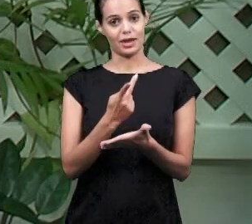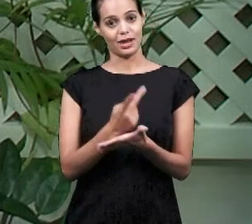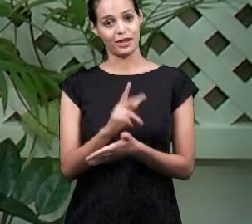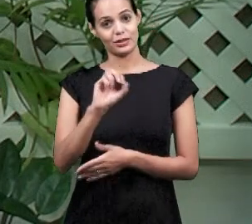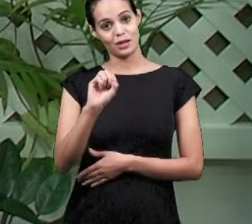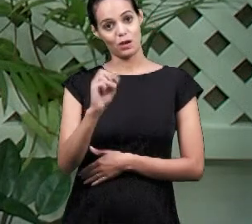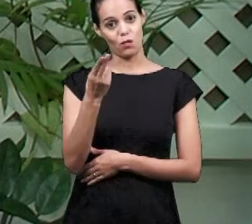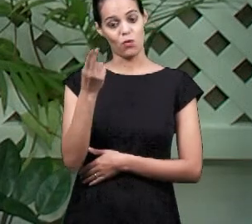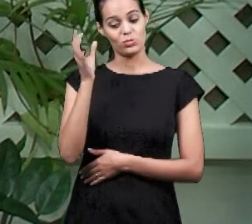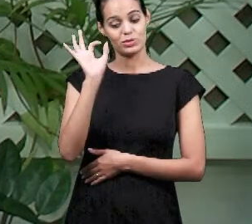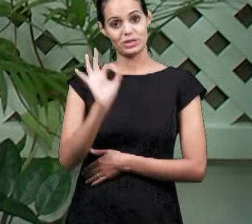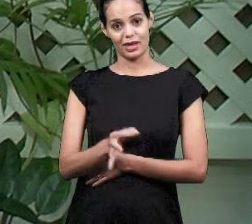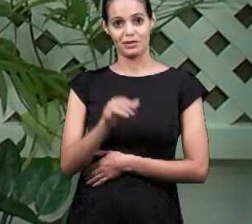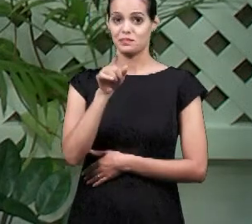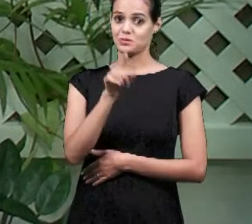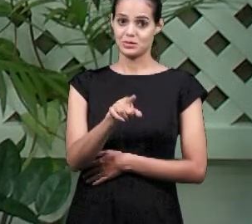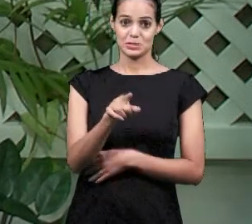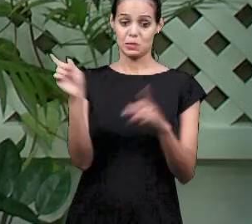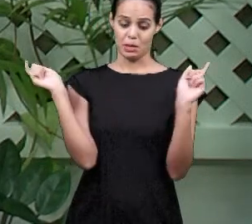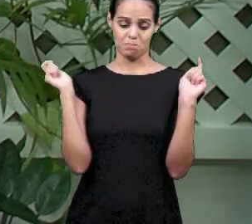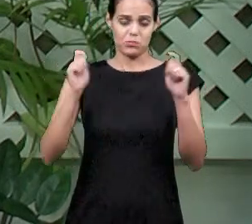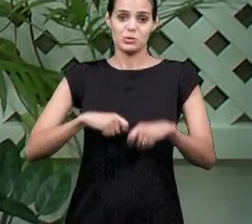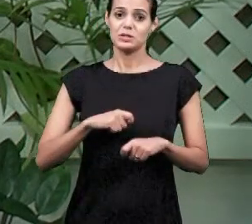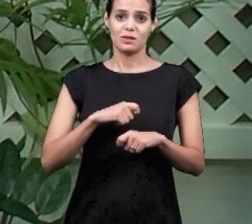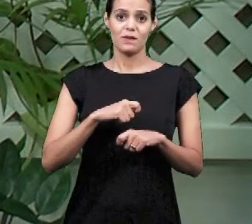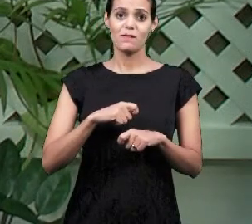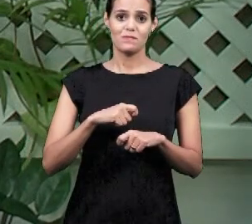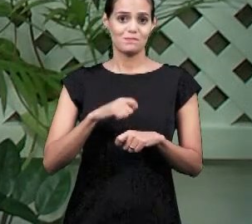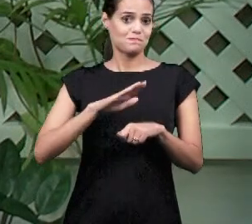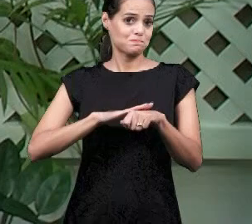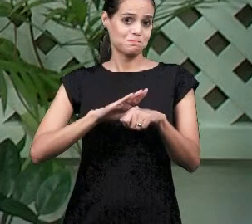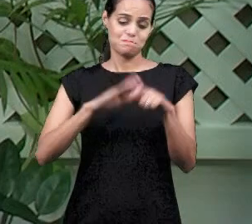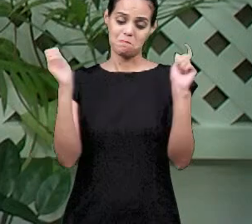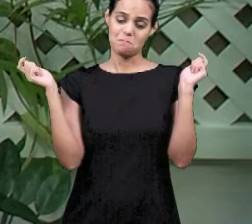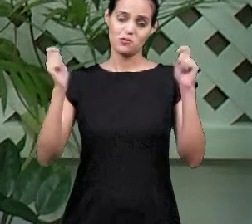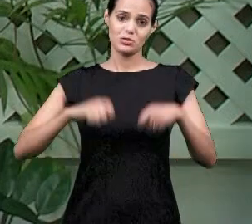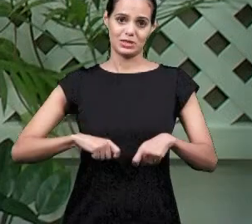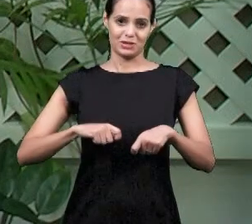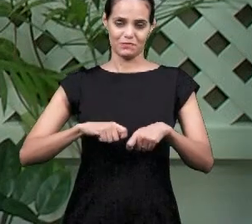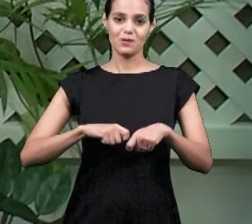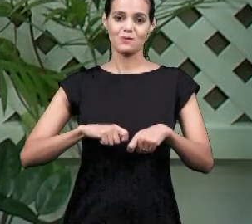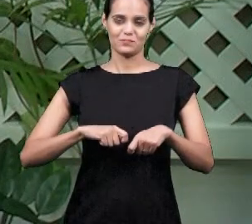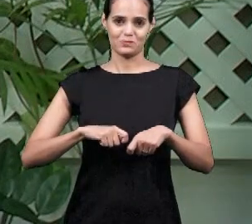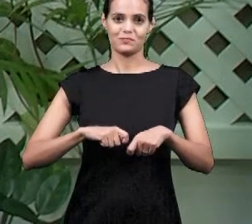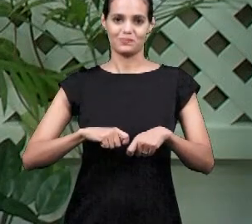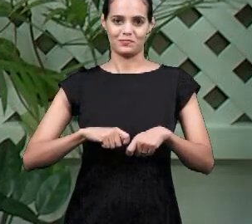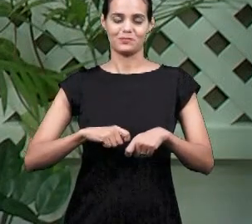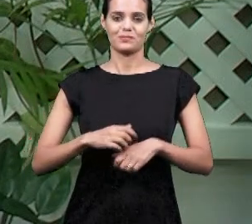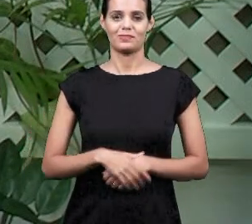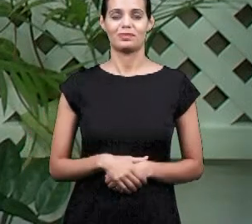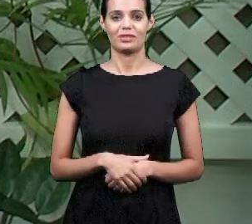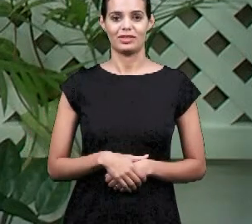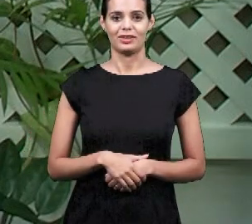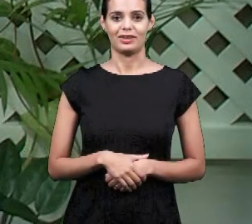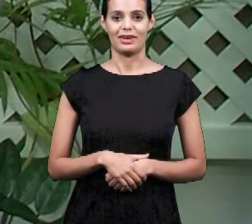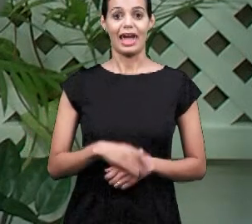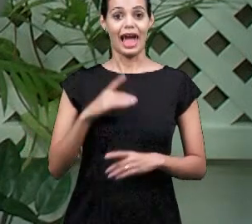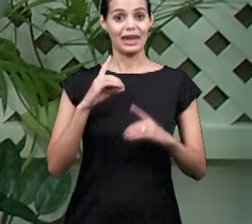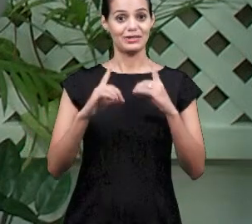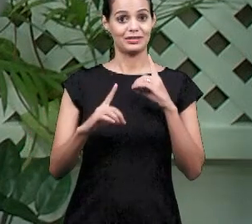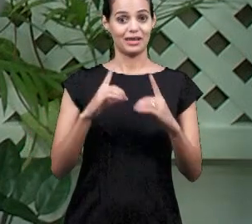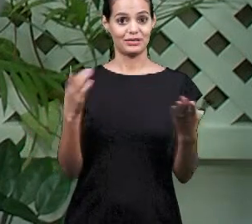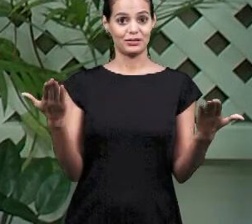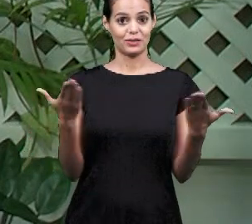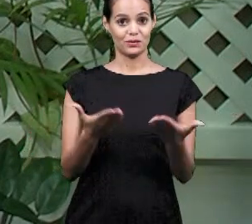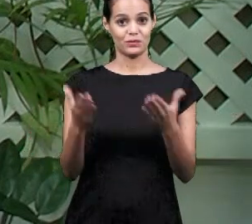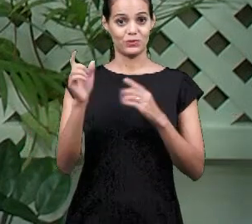et aider, pas passer tout près à l'Église. Même pourquoi l'Église ne va être pas